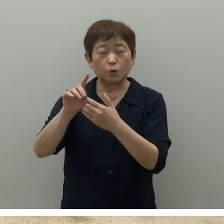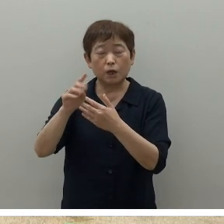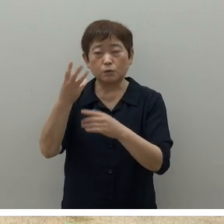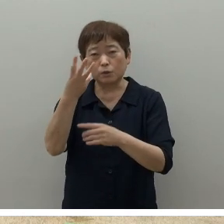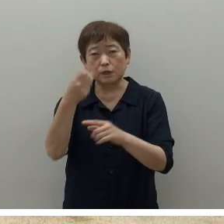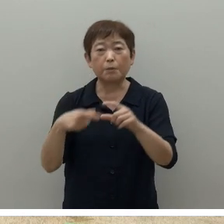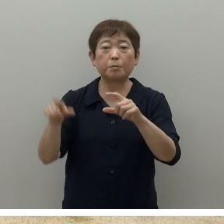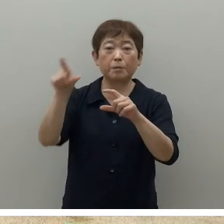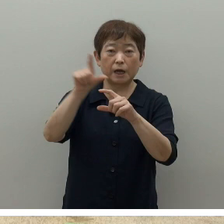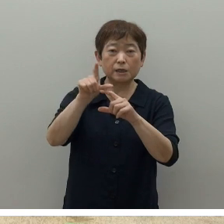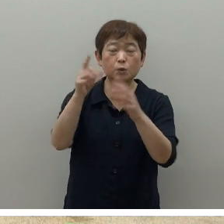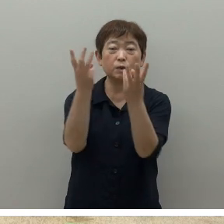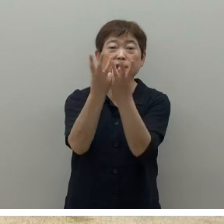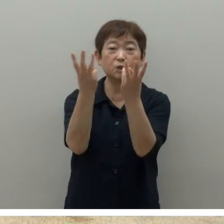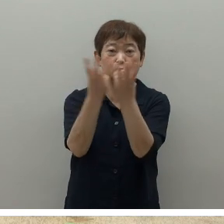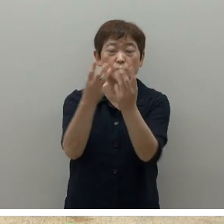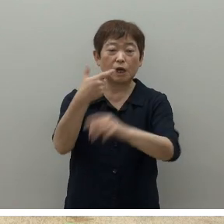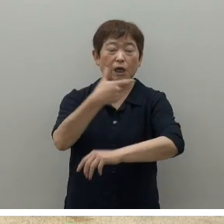ております。